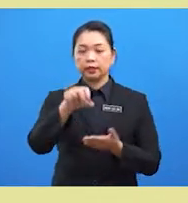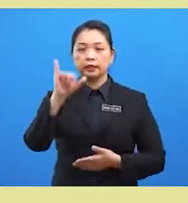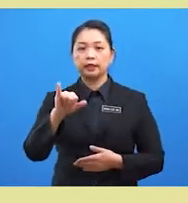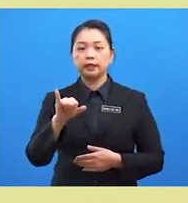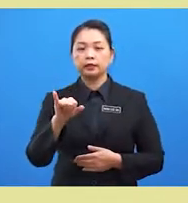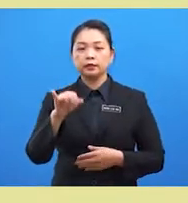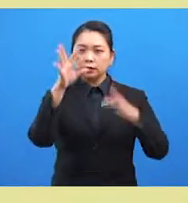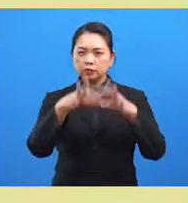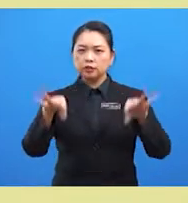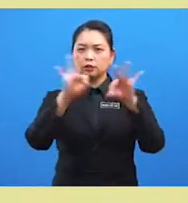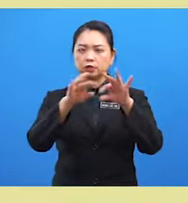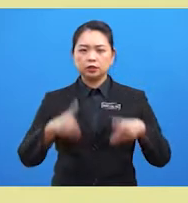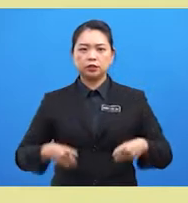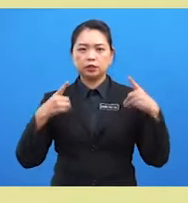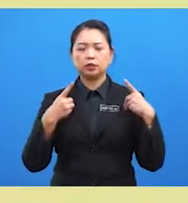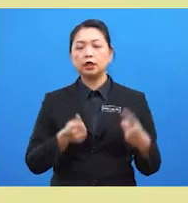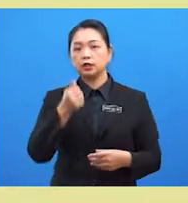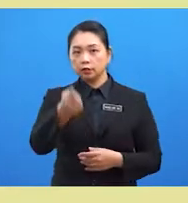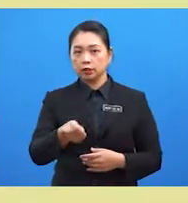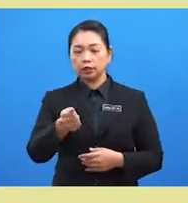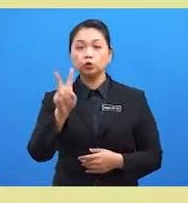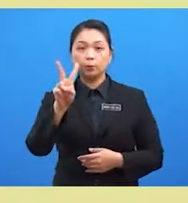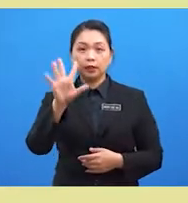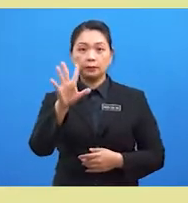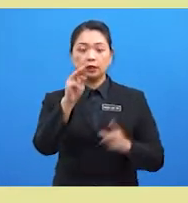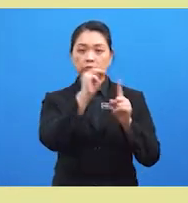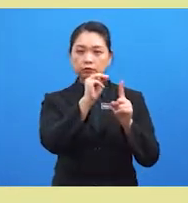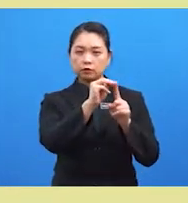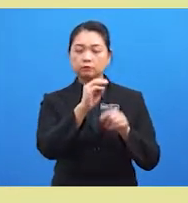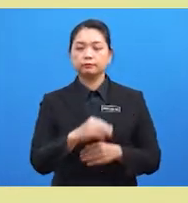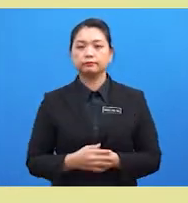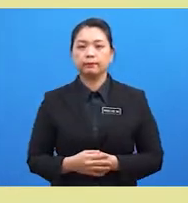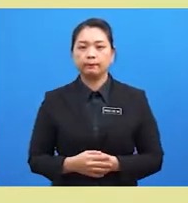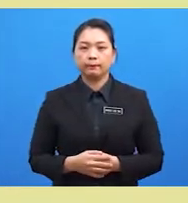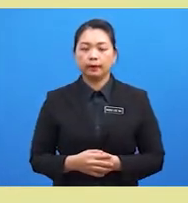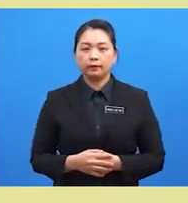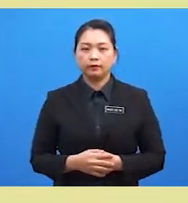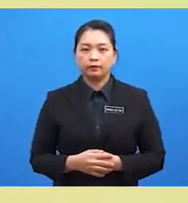yang mengisahkan diri anda. 25 markah.